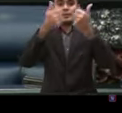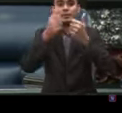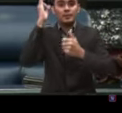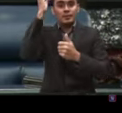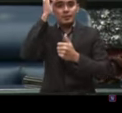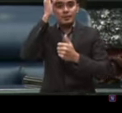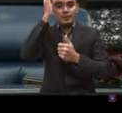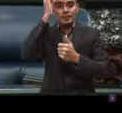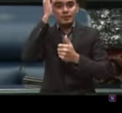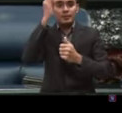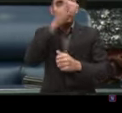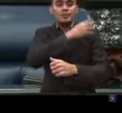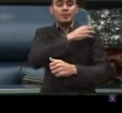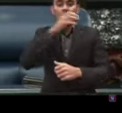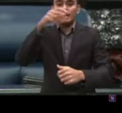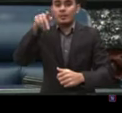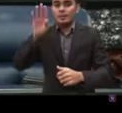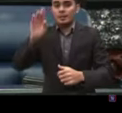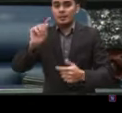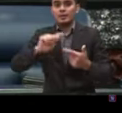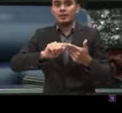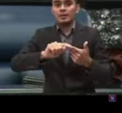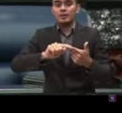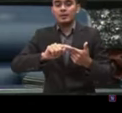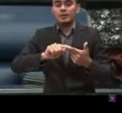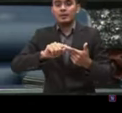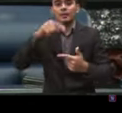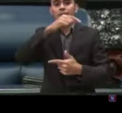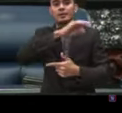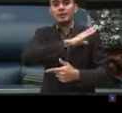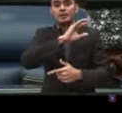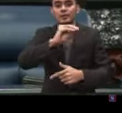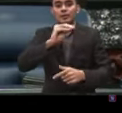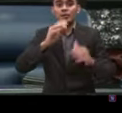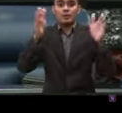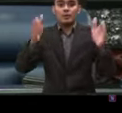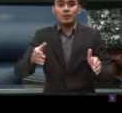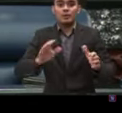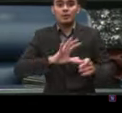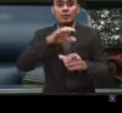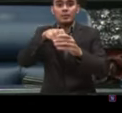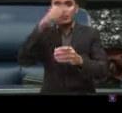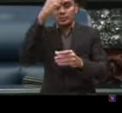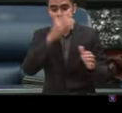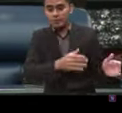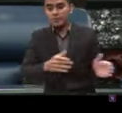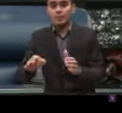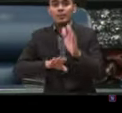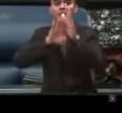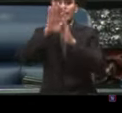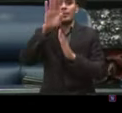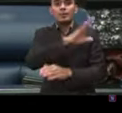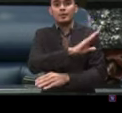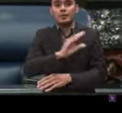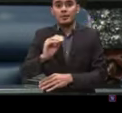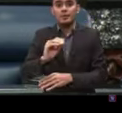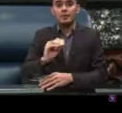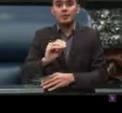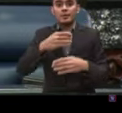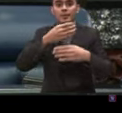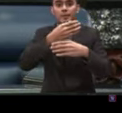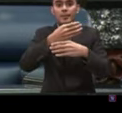persekutuan, pihak berkuasa negeri, pihak berkuasa tempatan dan pihak berkepentingan dalam merancang, membangunkan dan